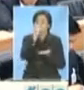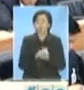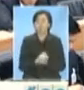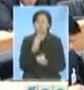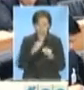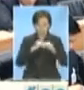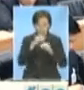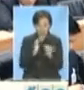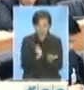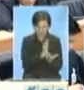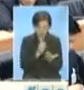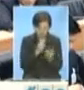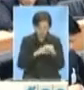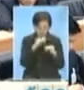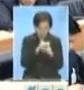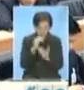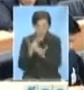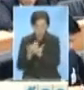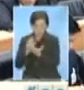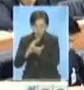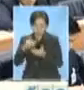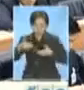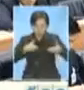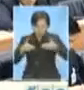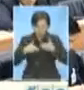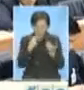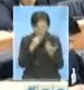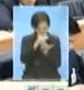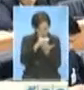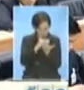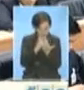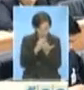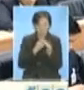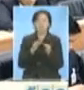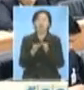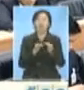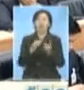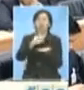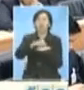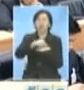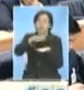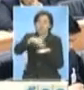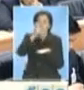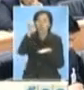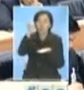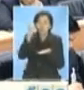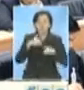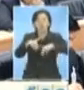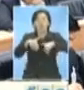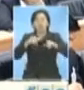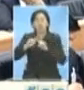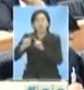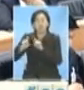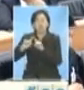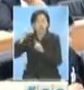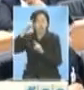อนมาจากโครงการและงบประมาณที่เขาได้ยื่นขอเข้ามาผมจำเป็นเหลือเกินที่จะต้องอธิบายและพยายามทำความเข้าใจให้พี่น้องประชาชนที่เขาเป็นเจ้า